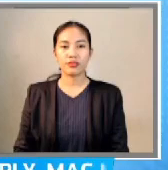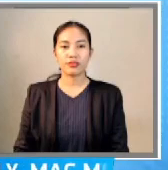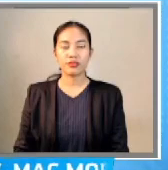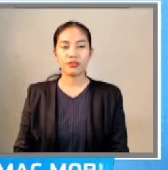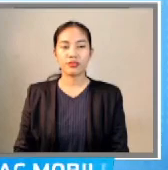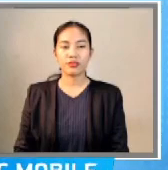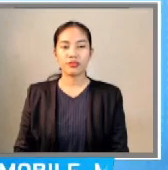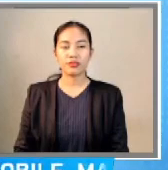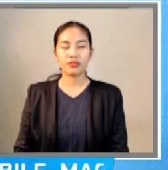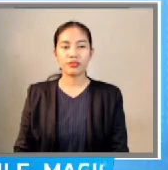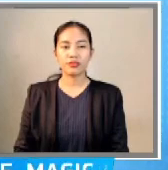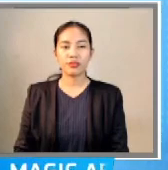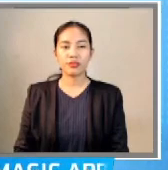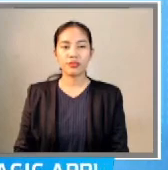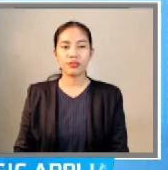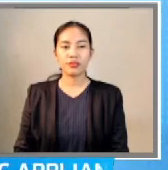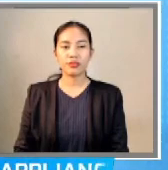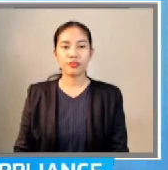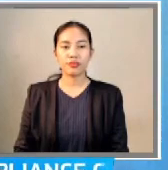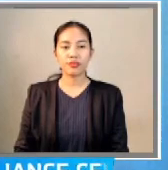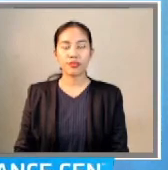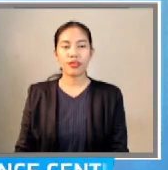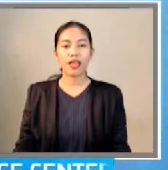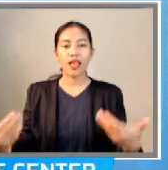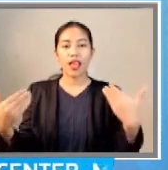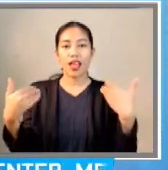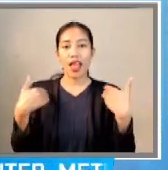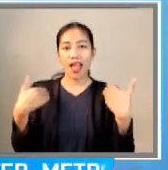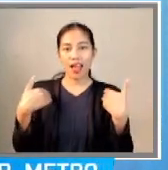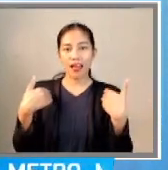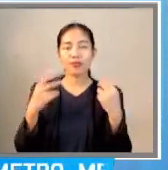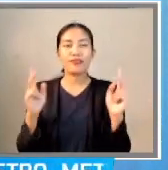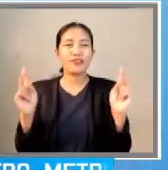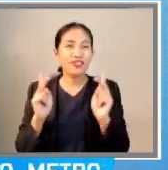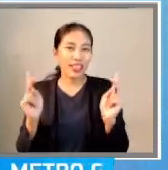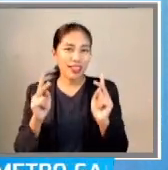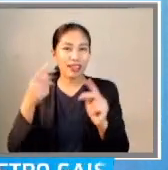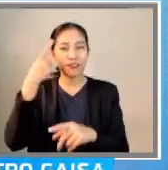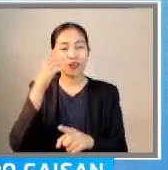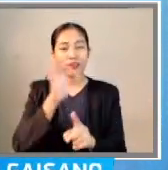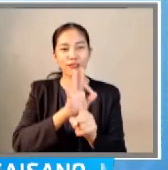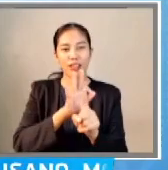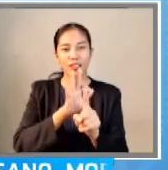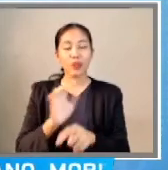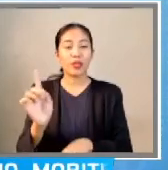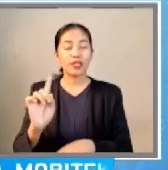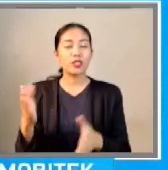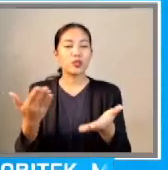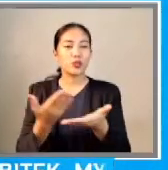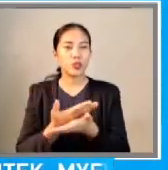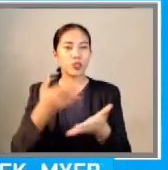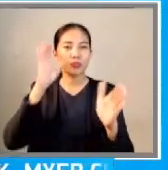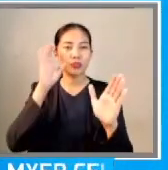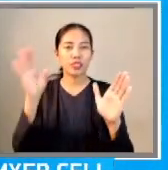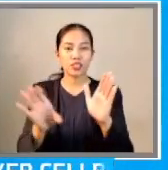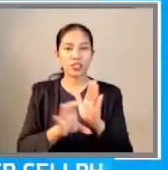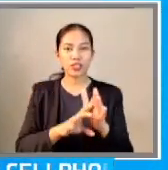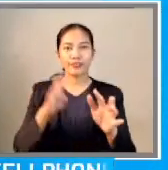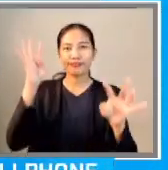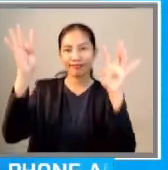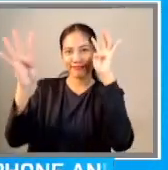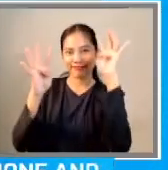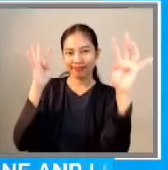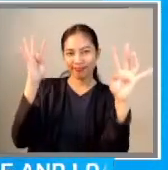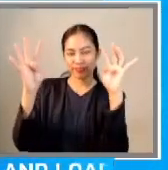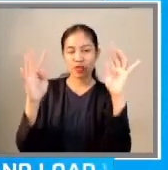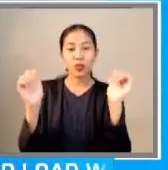May hatid na extra K-League sa ARMY ang bagong release na creative portraits ni BTS member Suga with flowers at